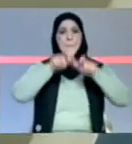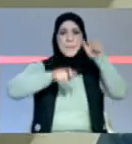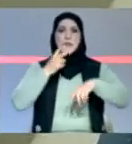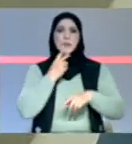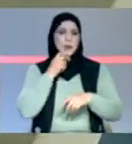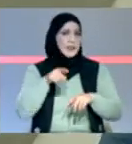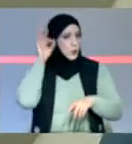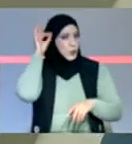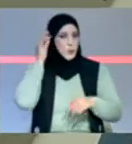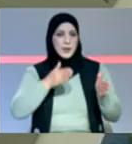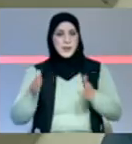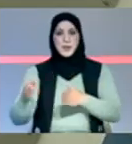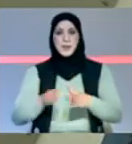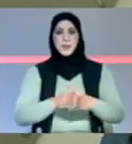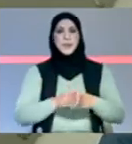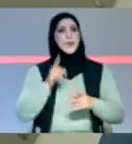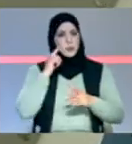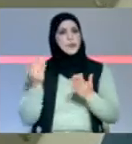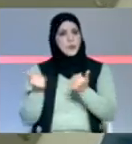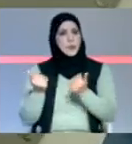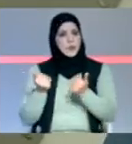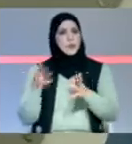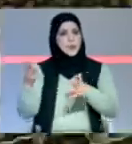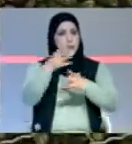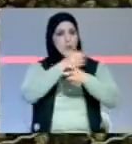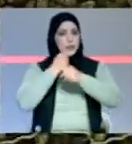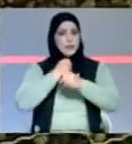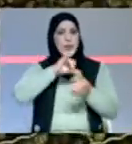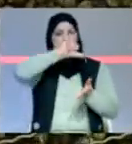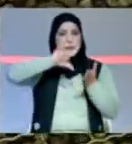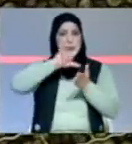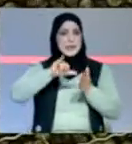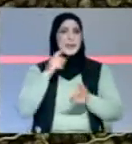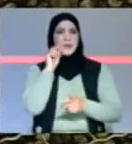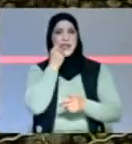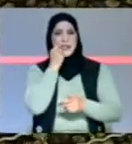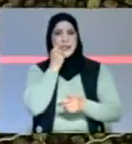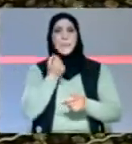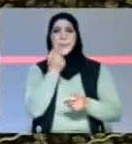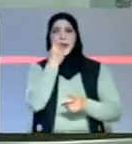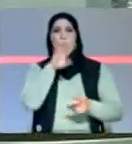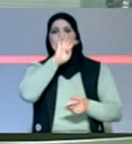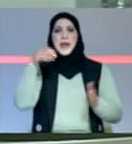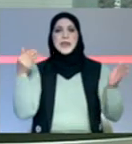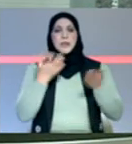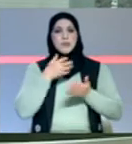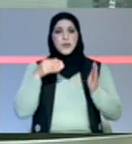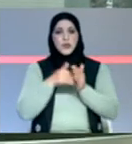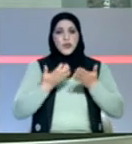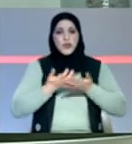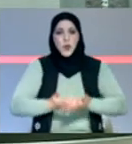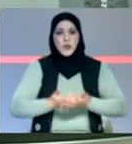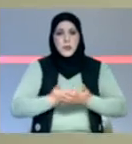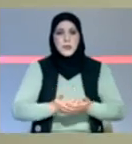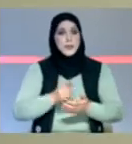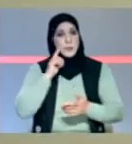جودة عالية راه مش خايب به. وينتظر أن يبلغ الإنتاج الوطني من زيت الزيتون 140 ألف طن، وذلك بعد موسم قياسي وفر